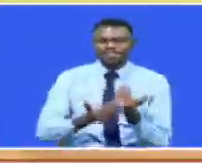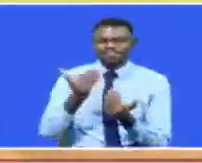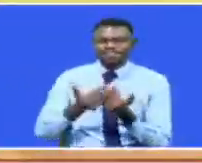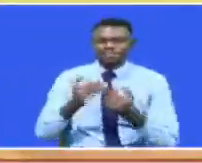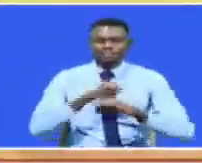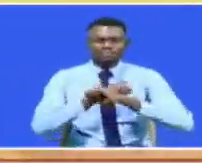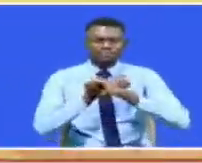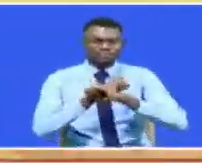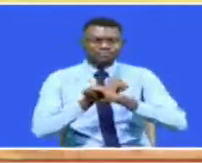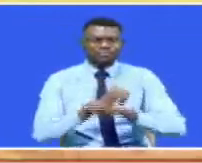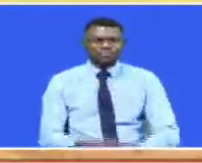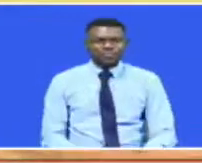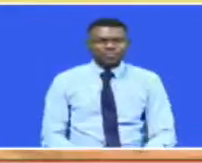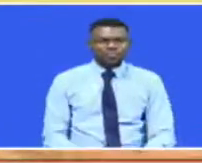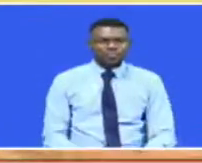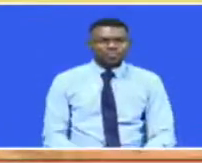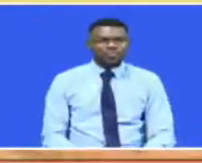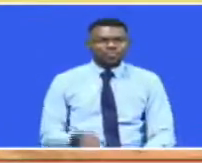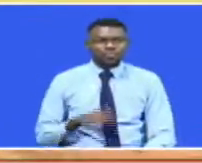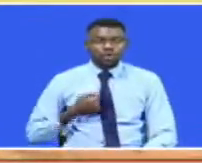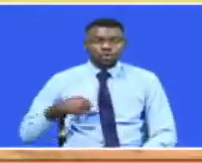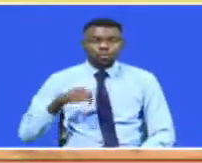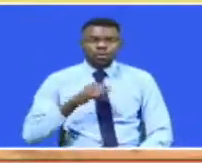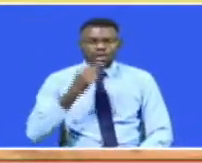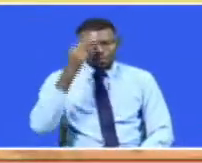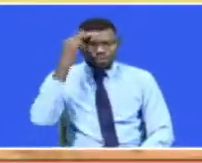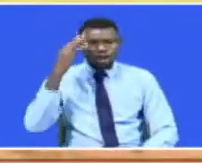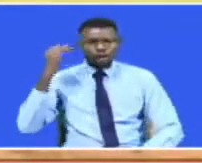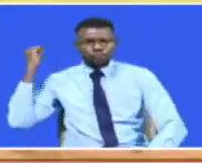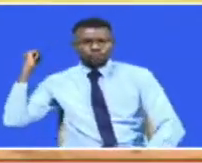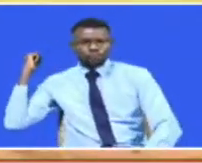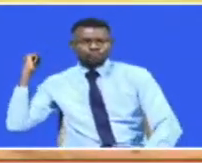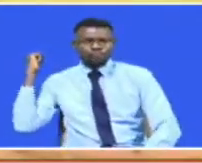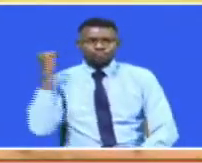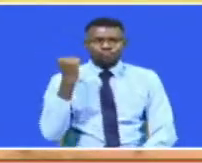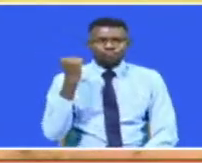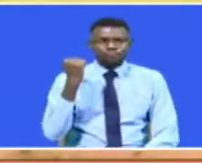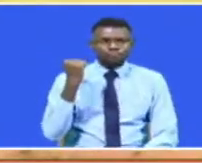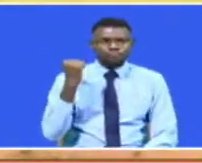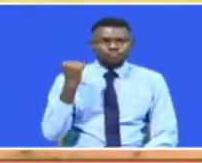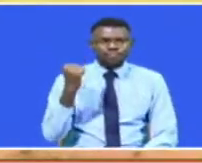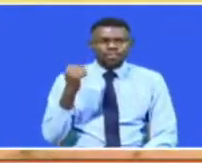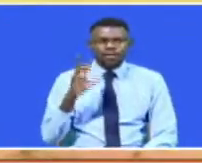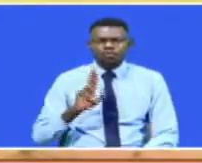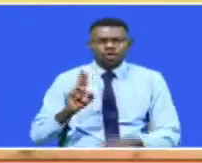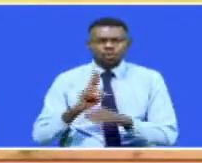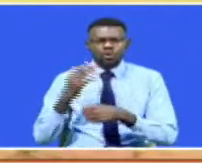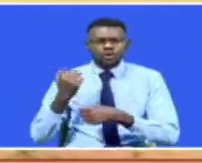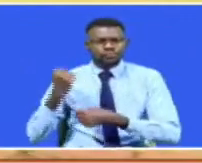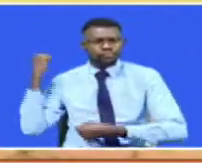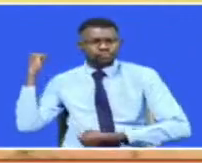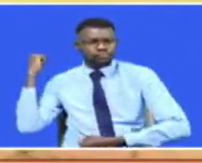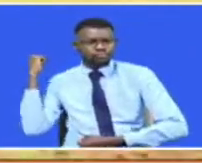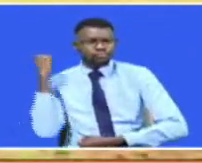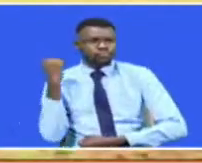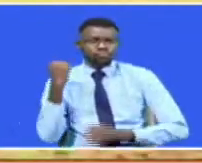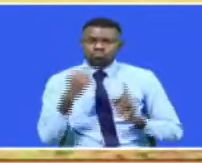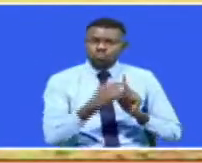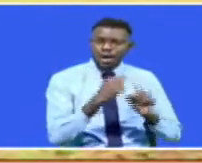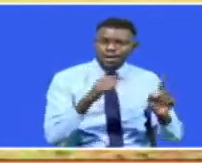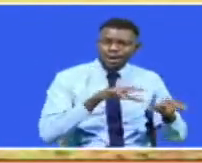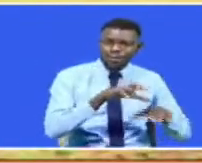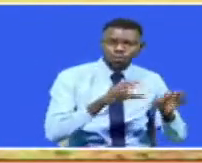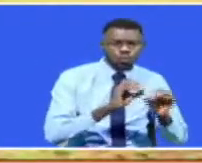We are the javelin Moran of the Mara. We use our spear to win, not to kill. We